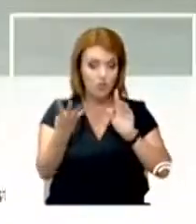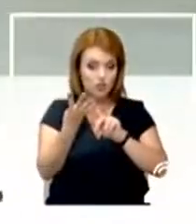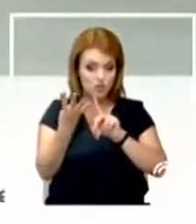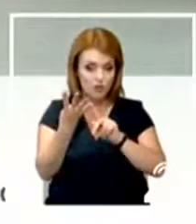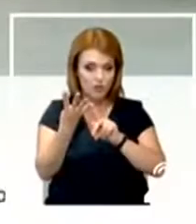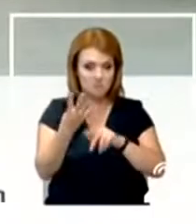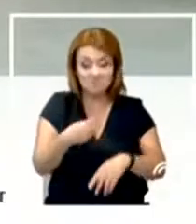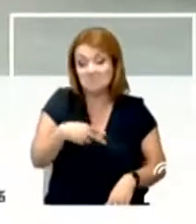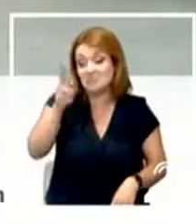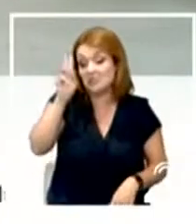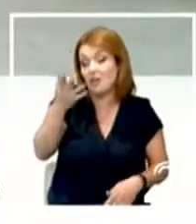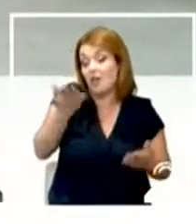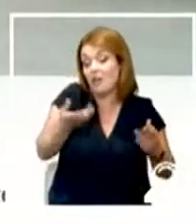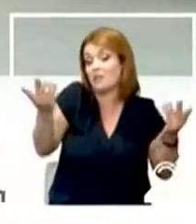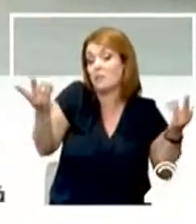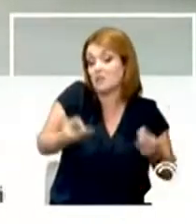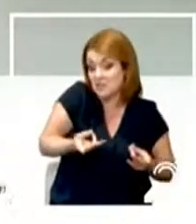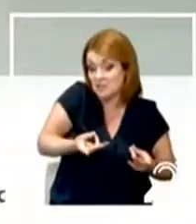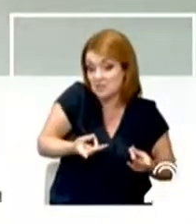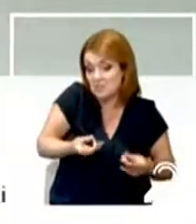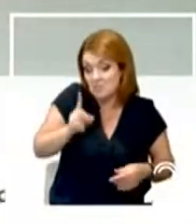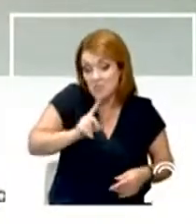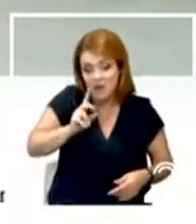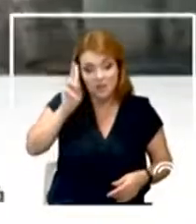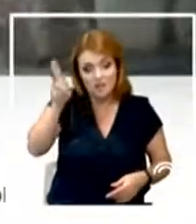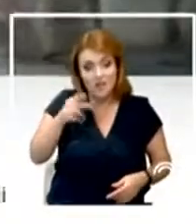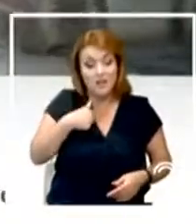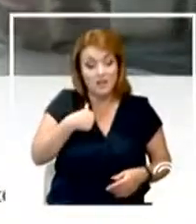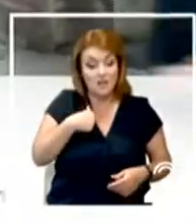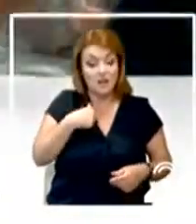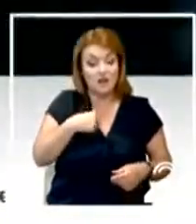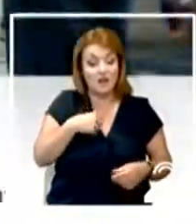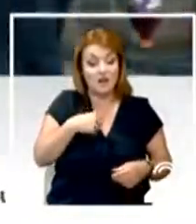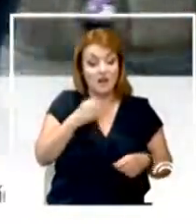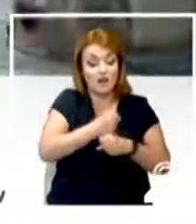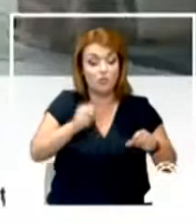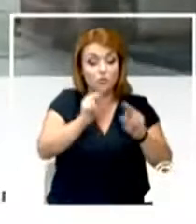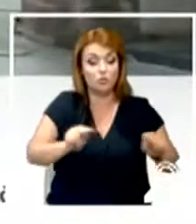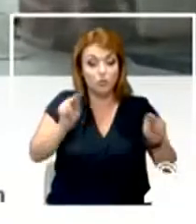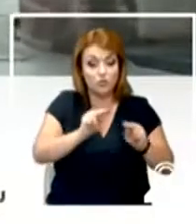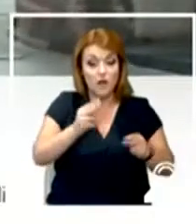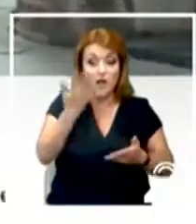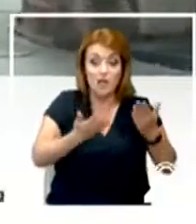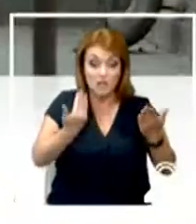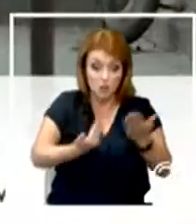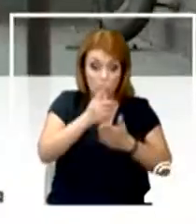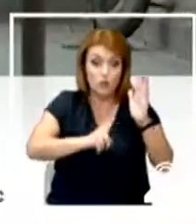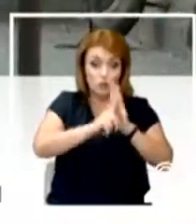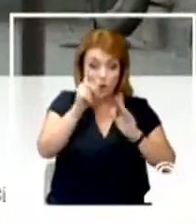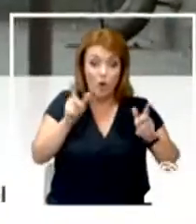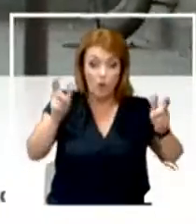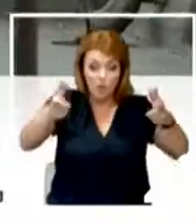știu, dacă e nevoie și dacă o fi... Sunt profesor. Dacă o să crească din nou numărul de cazuri... Plănuiesc